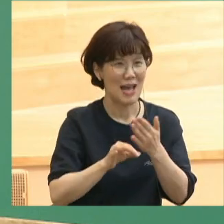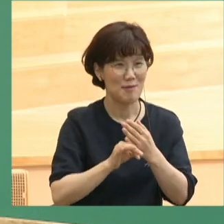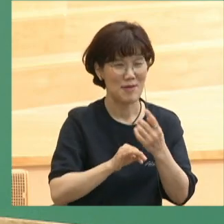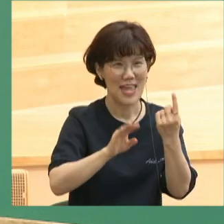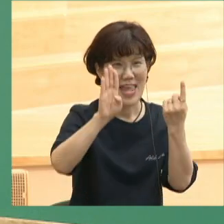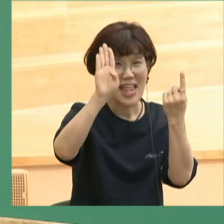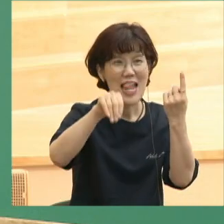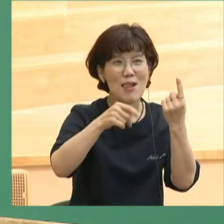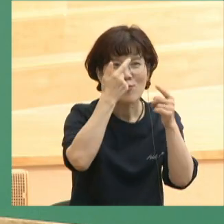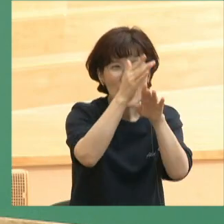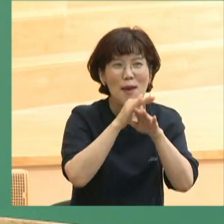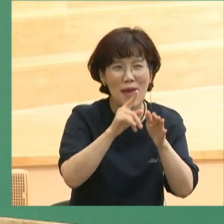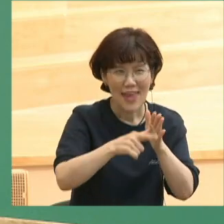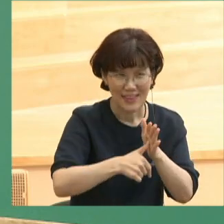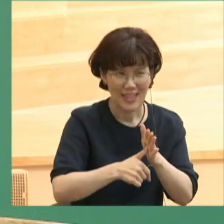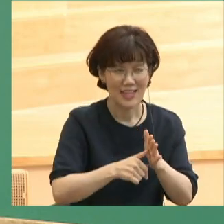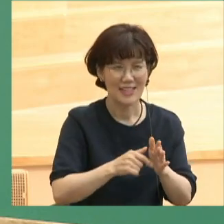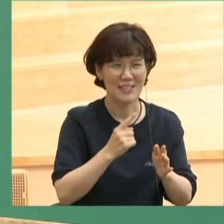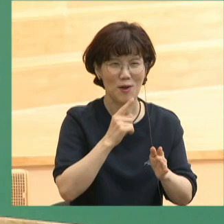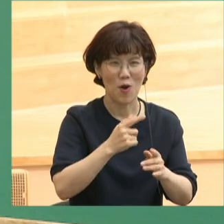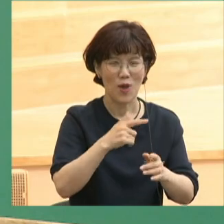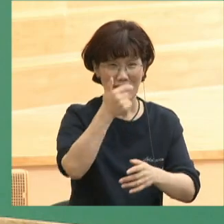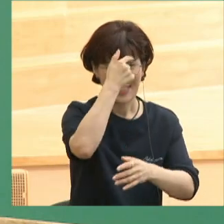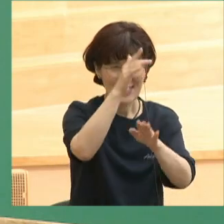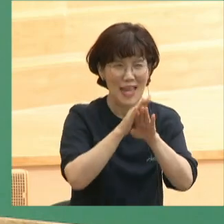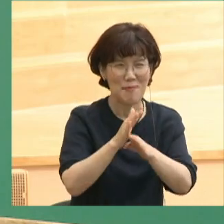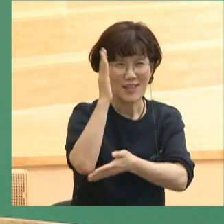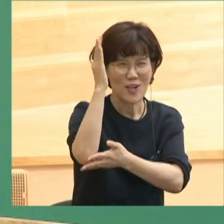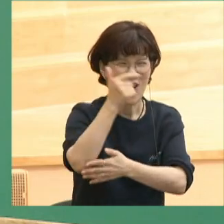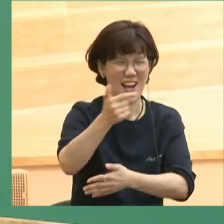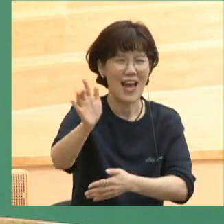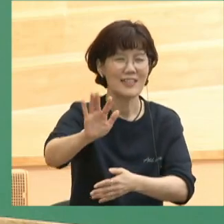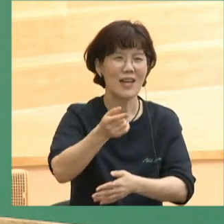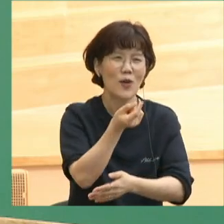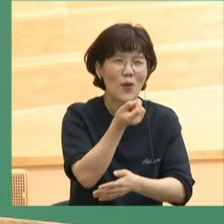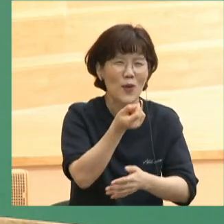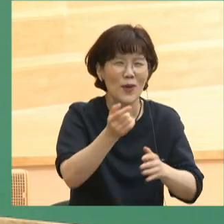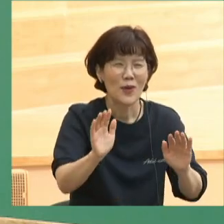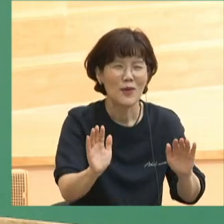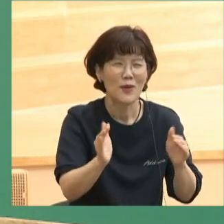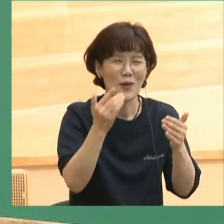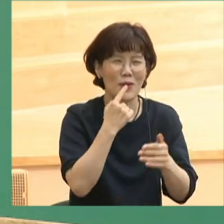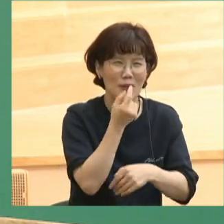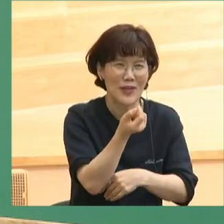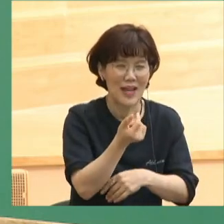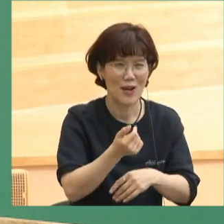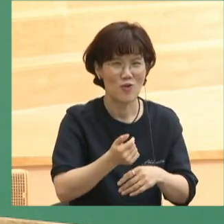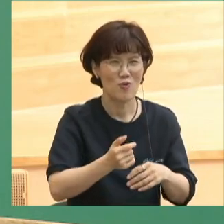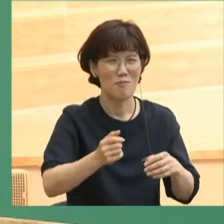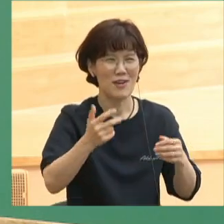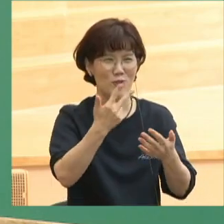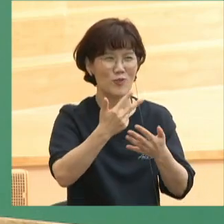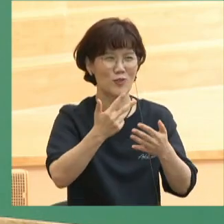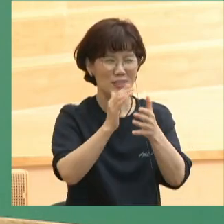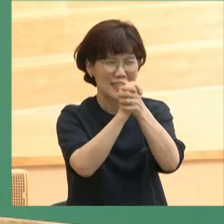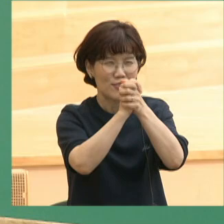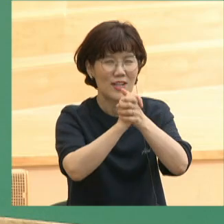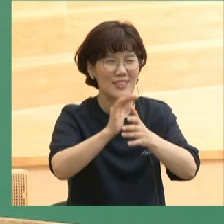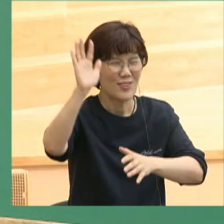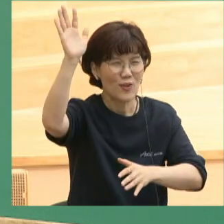세게 설교도 안 해. 여러분 믿으시길 바랍니다. 주기도문 찬양할 때 손 안 들어. 이제 막 안 하고 이렇게